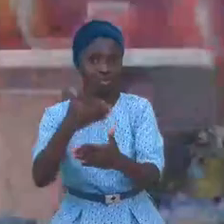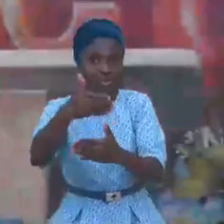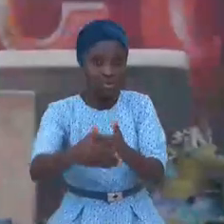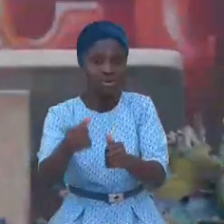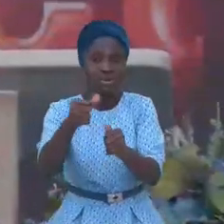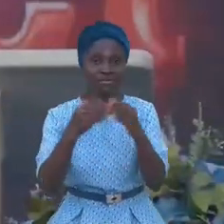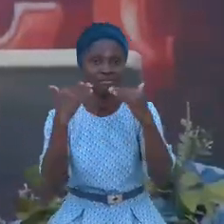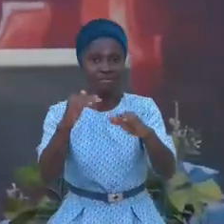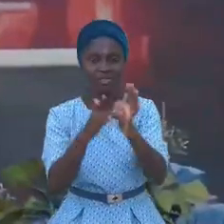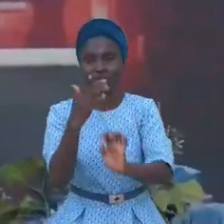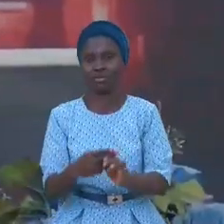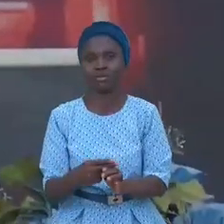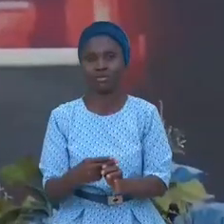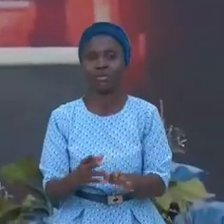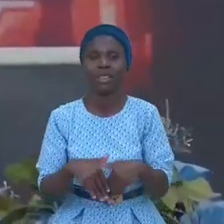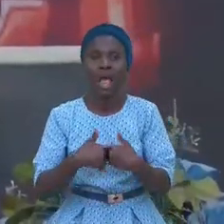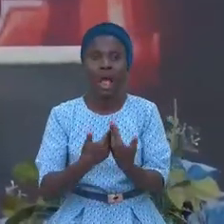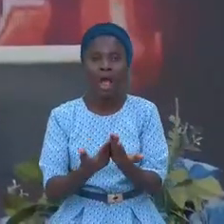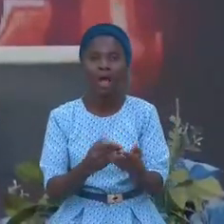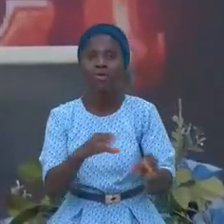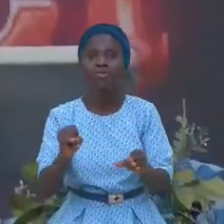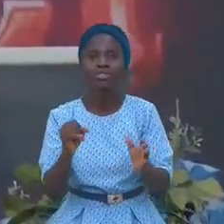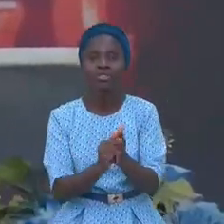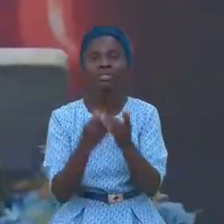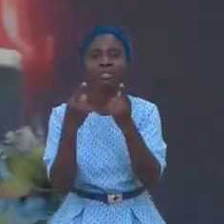Comment? Comment cela va se passer?